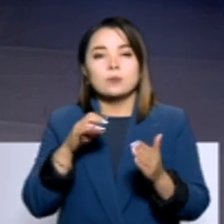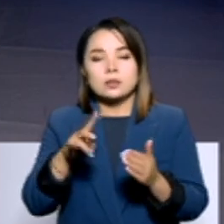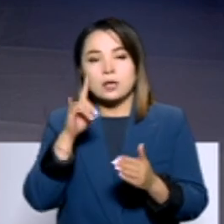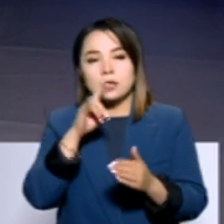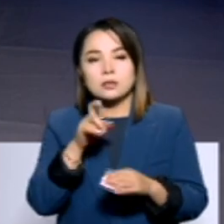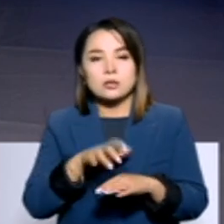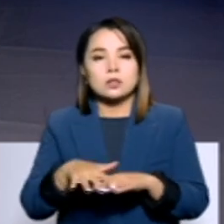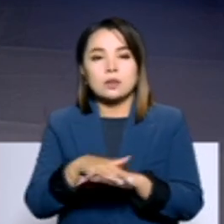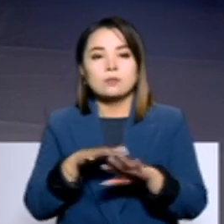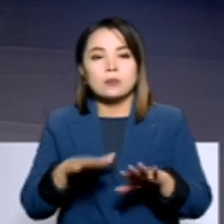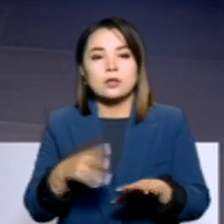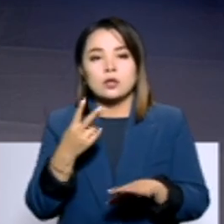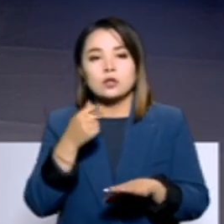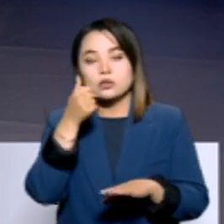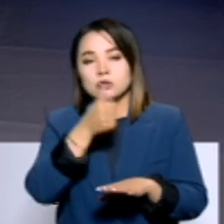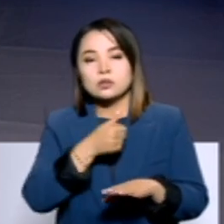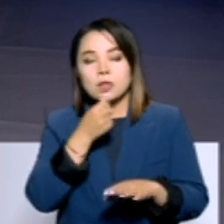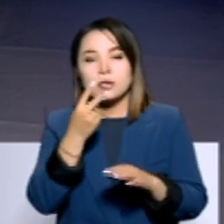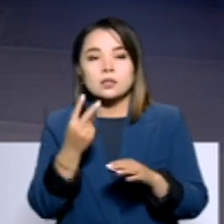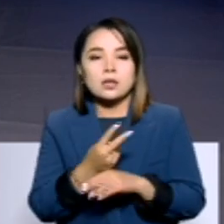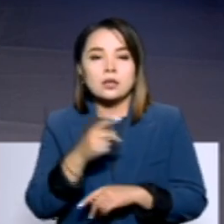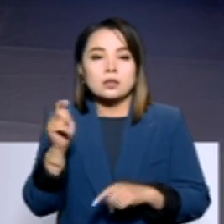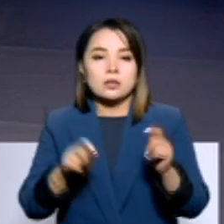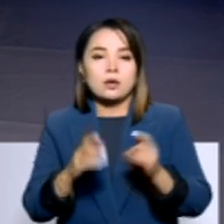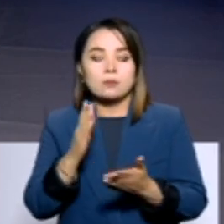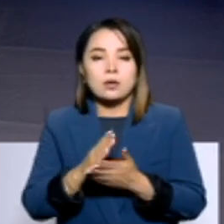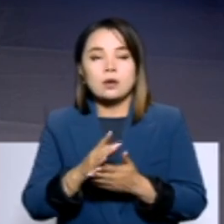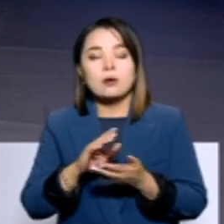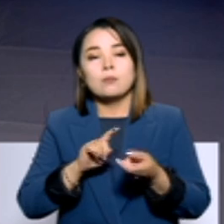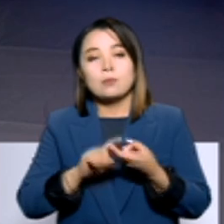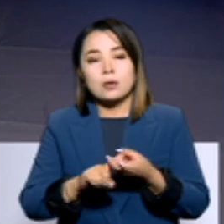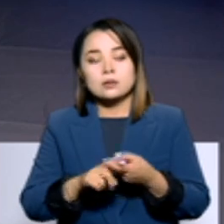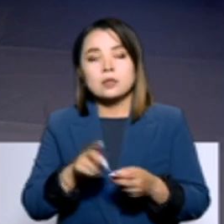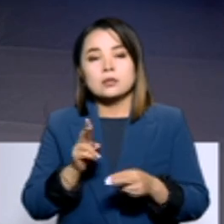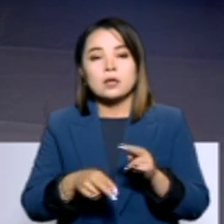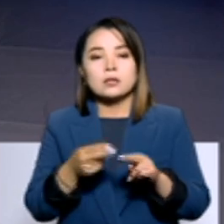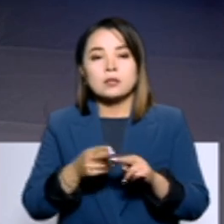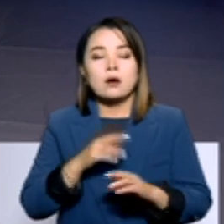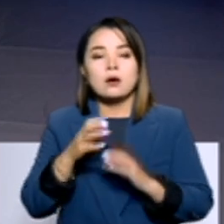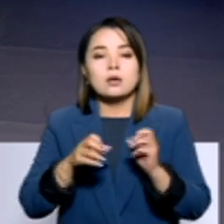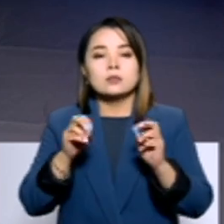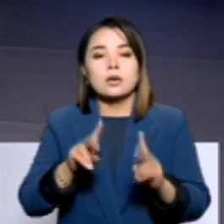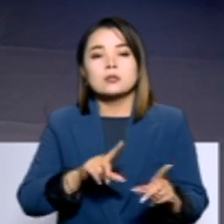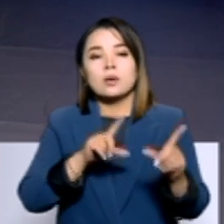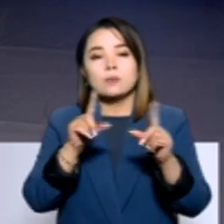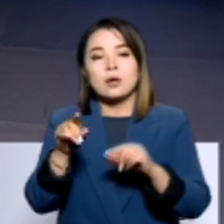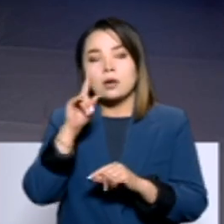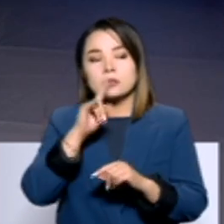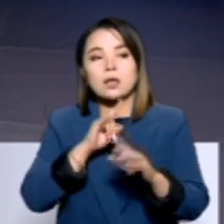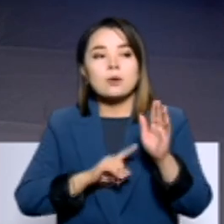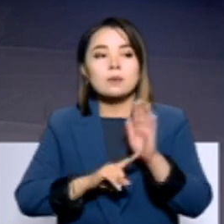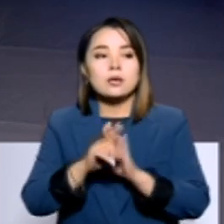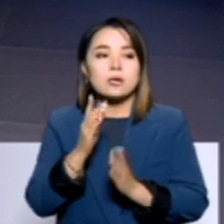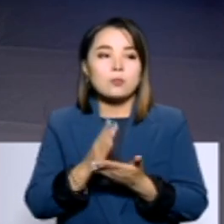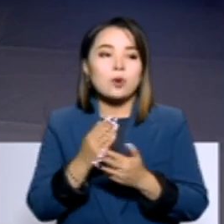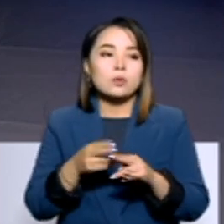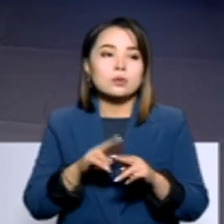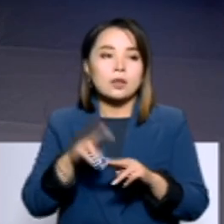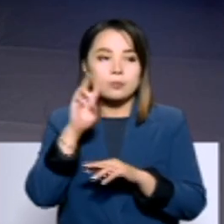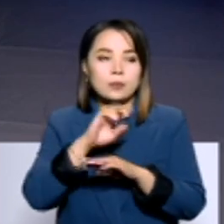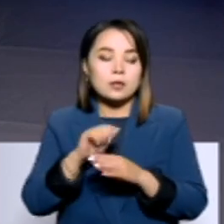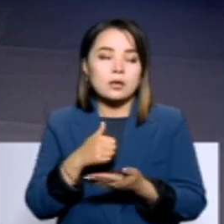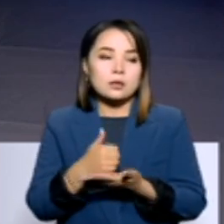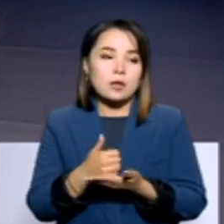жеріне соңғы 2 жылда 2-ші рет келіп отыр. Пандемиядан кейінде алғашқы халықаралық сапарын Қазақстаннан бастаған еді. Бұл жолы